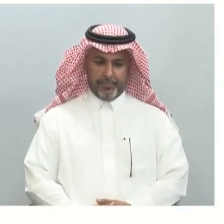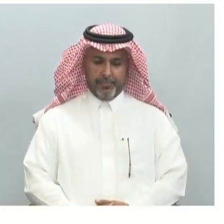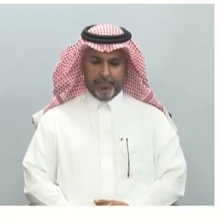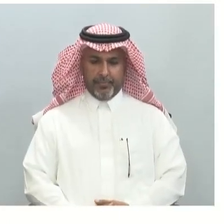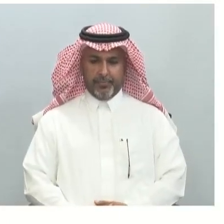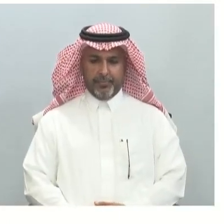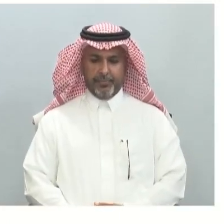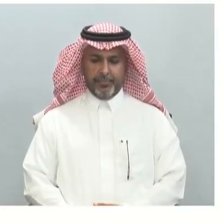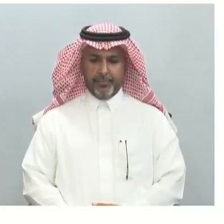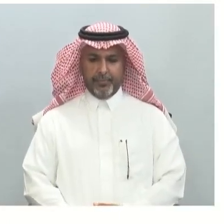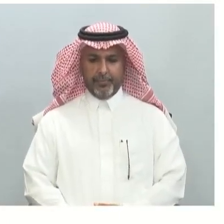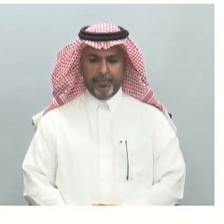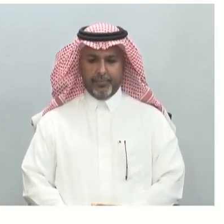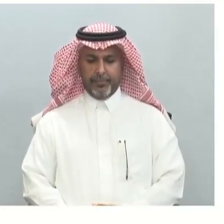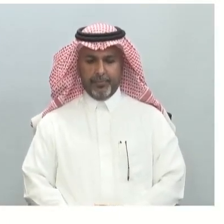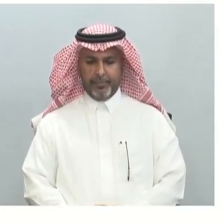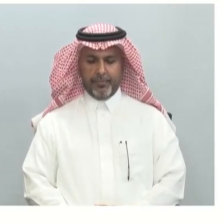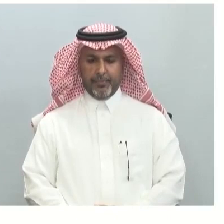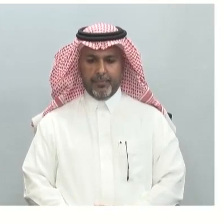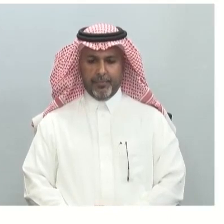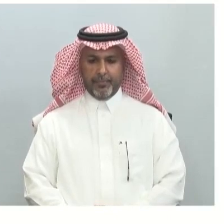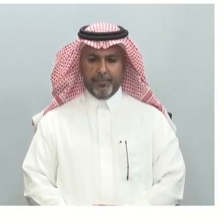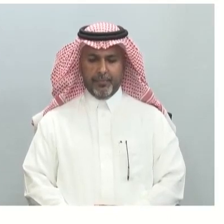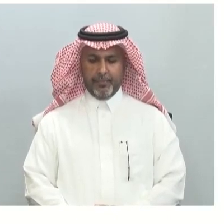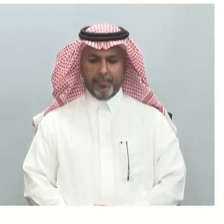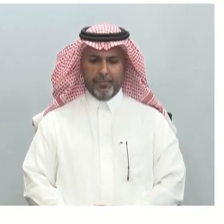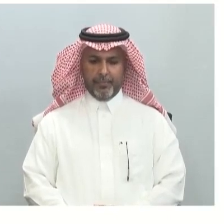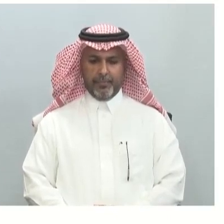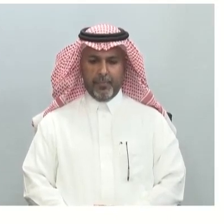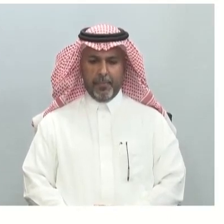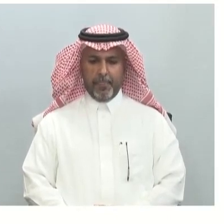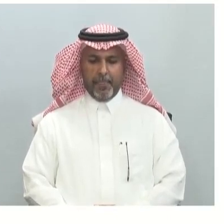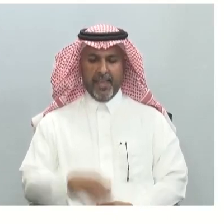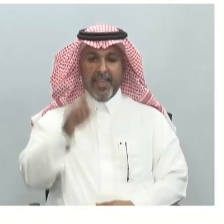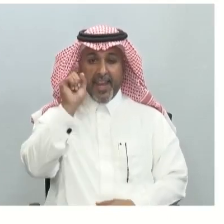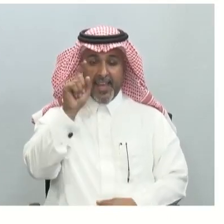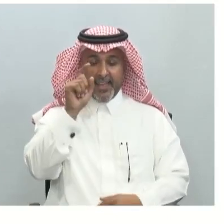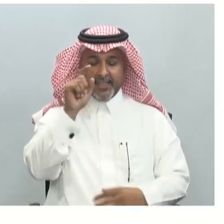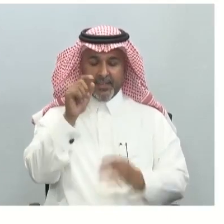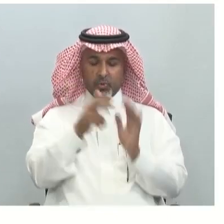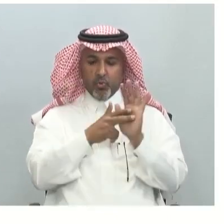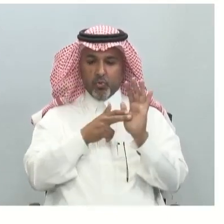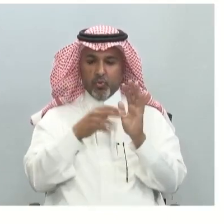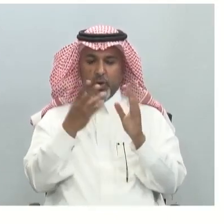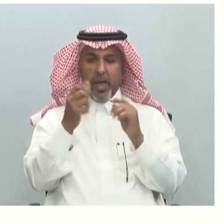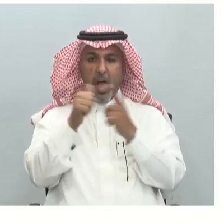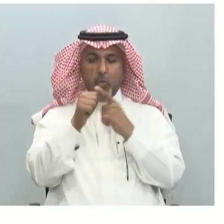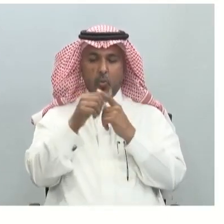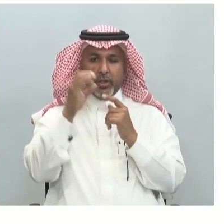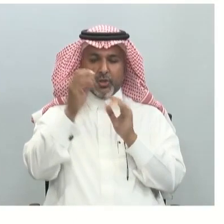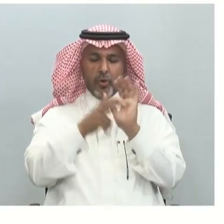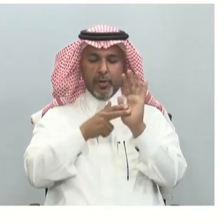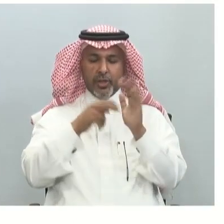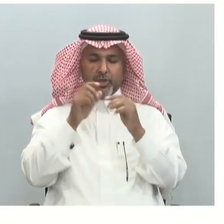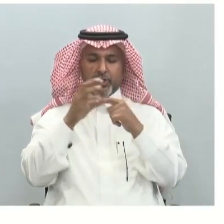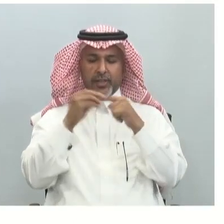ثلاثه سالب خمسه كذا تحليلنا صحيح اذا نقول اما اكس ناقص